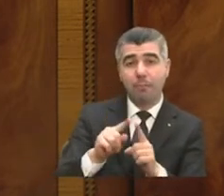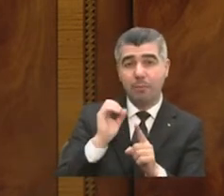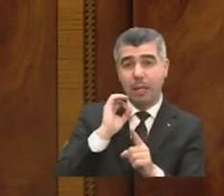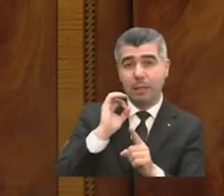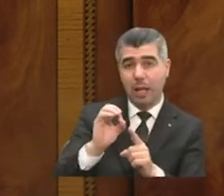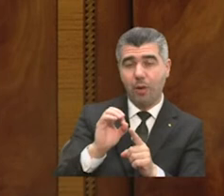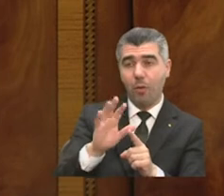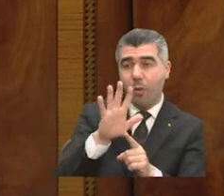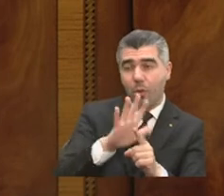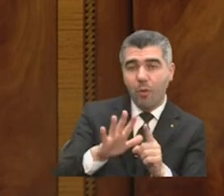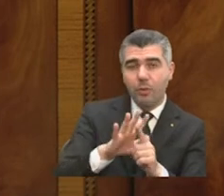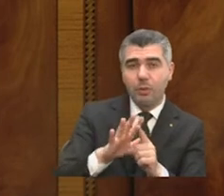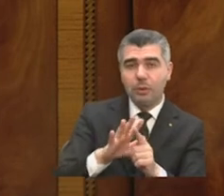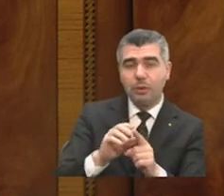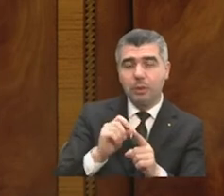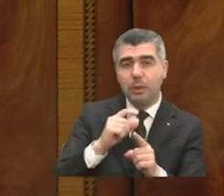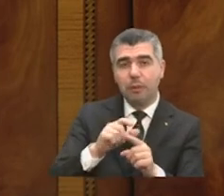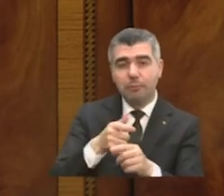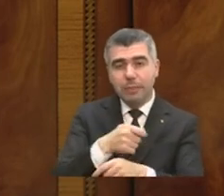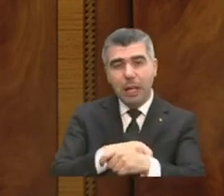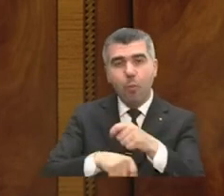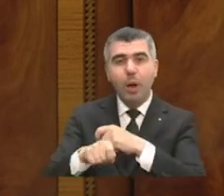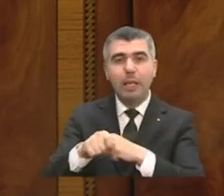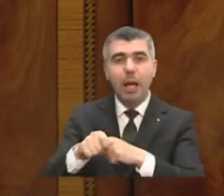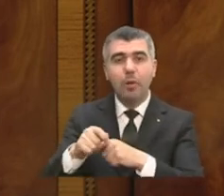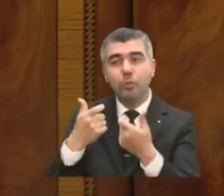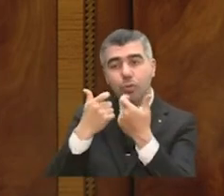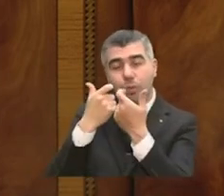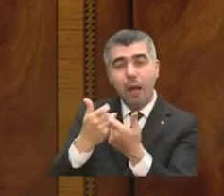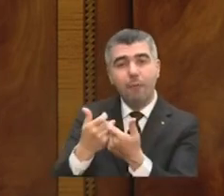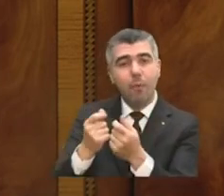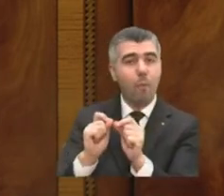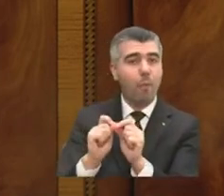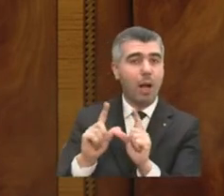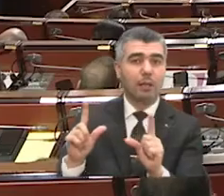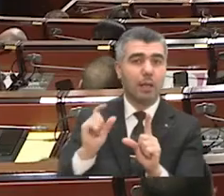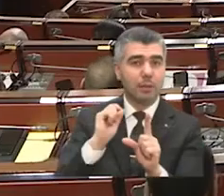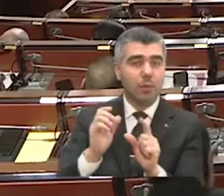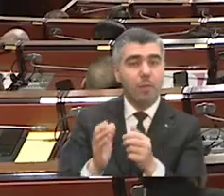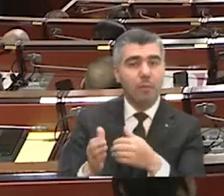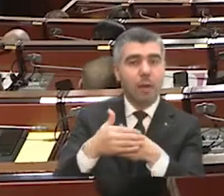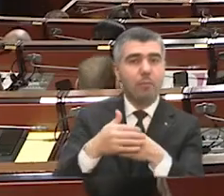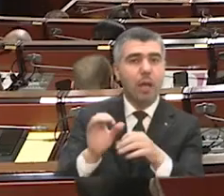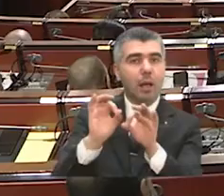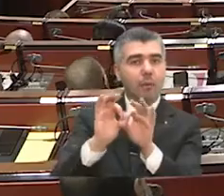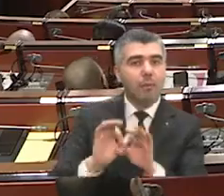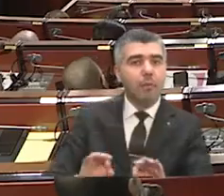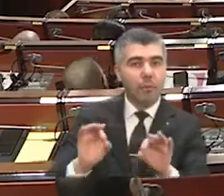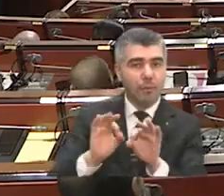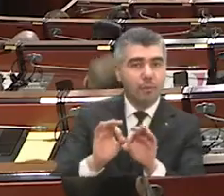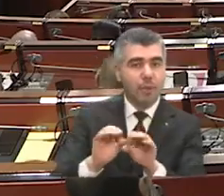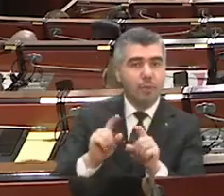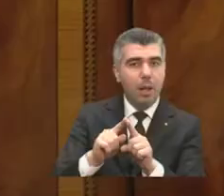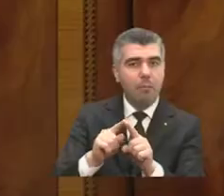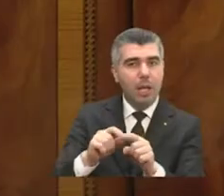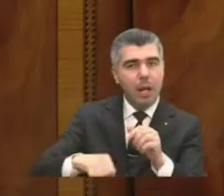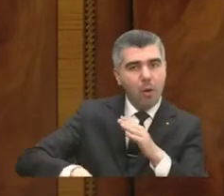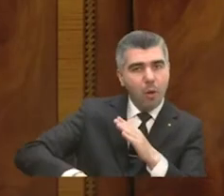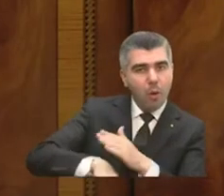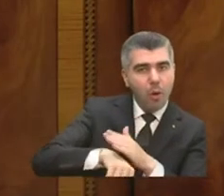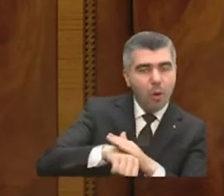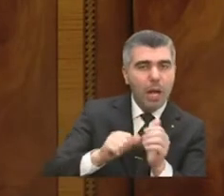de dénoncer ce qui se passe dans les camps de Tindouf, c'est